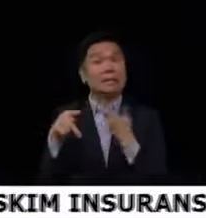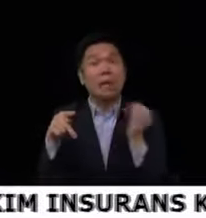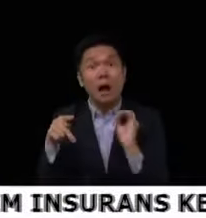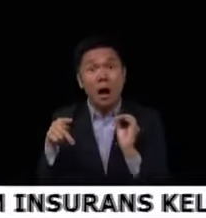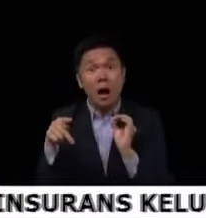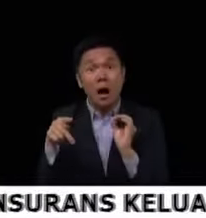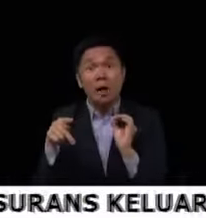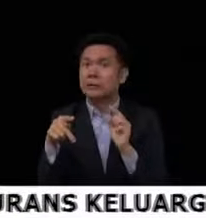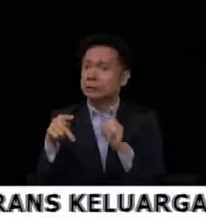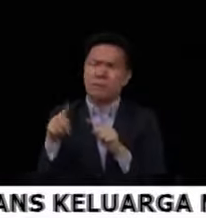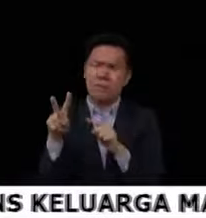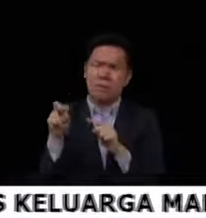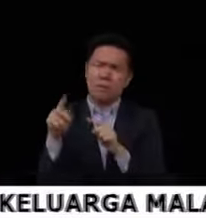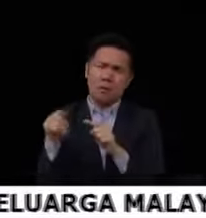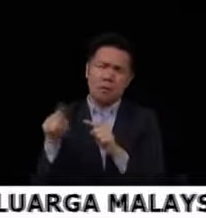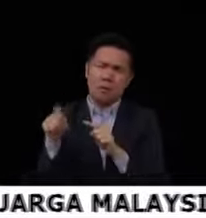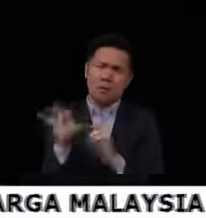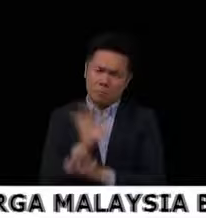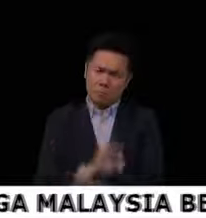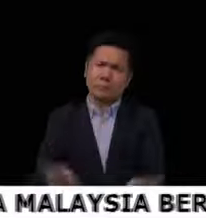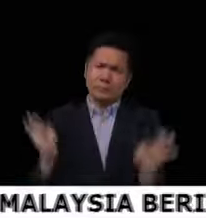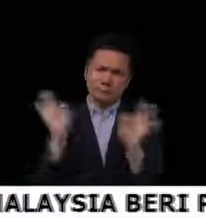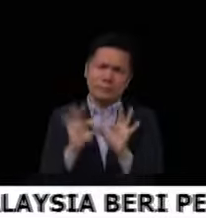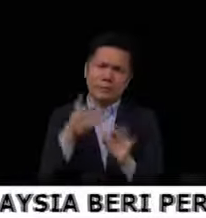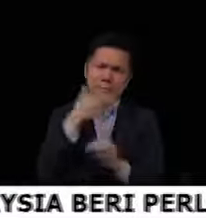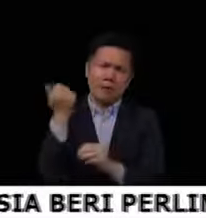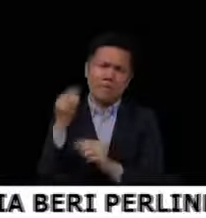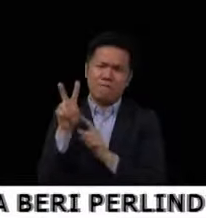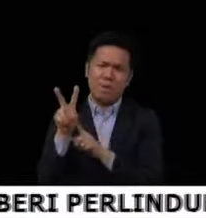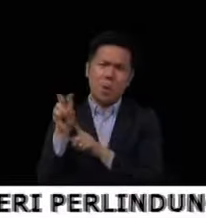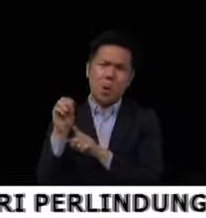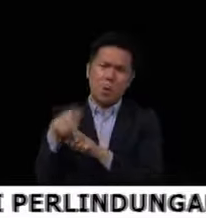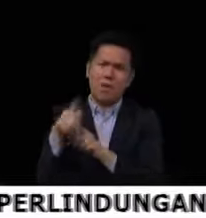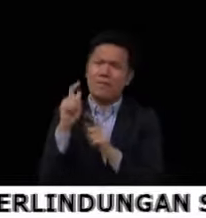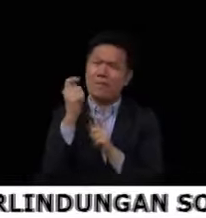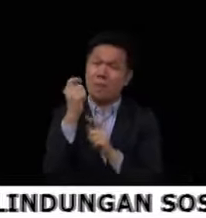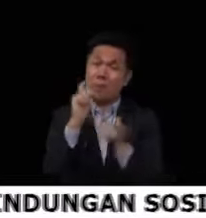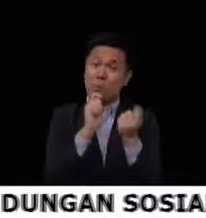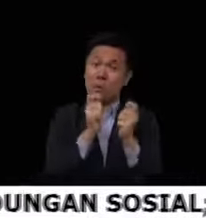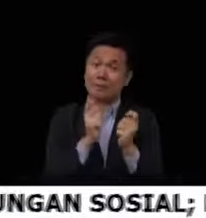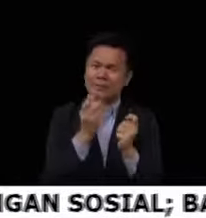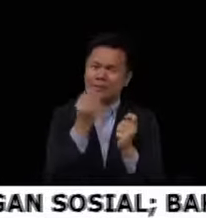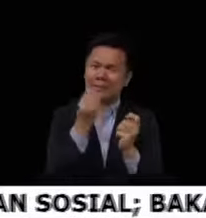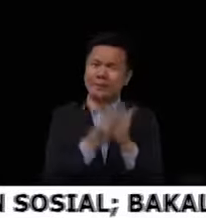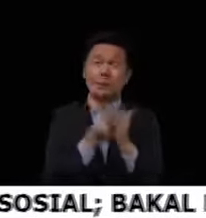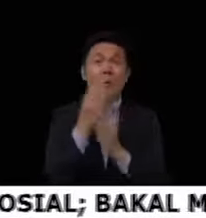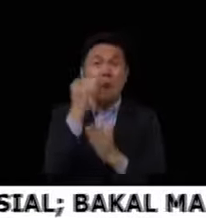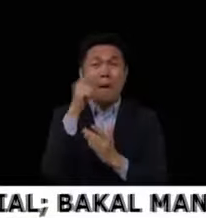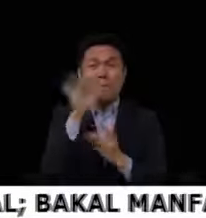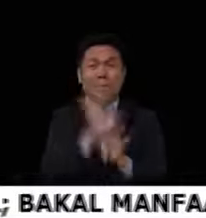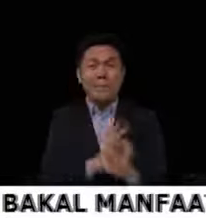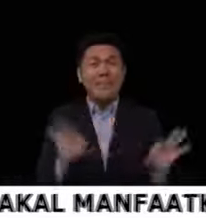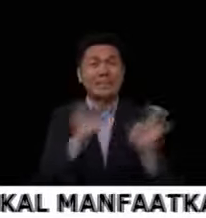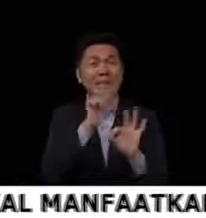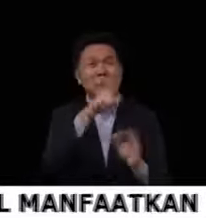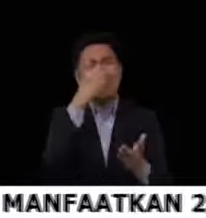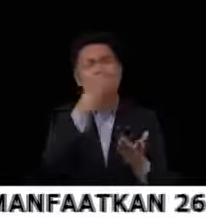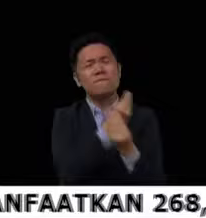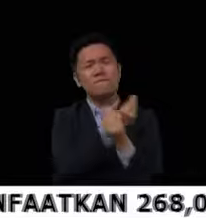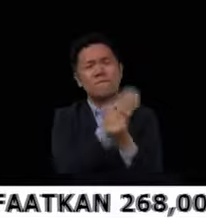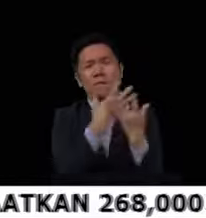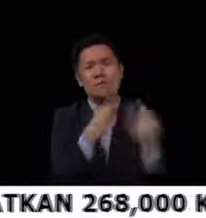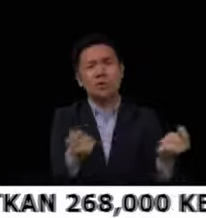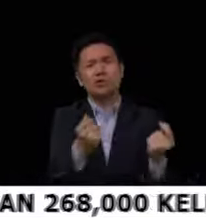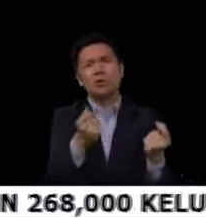biopi adalah jalan yang terbaik Sebab bagi kita yang penting Diana Project itu dapat disiapkan untuk kemudahan rakyat